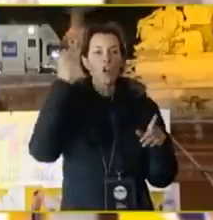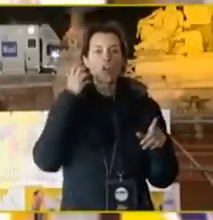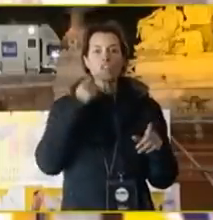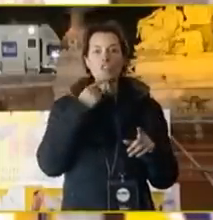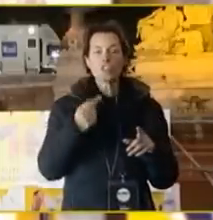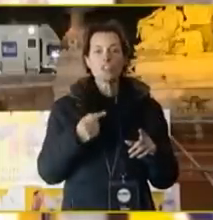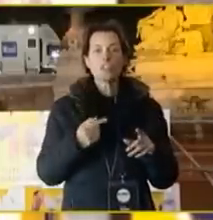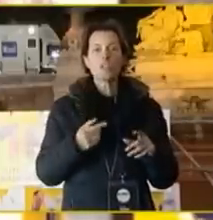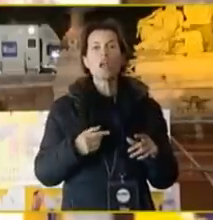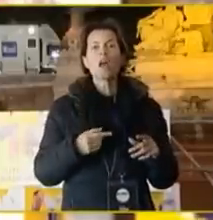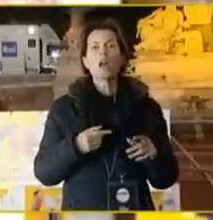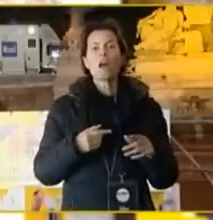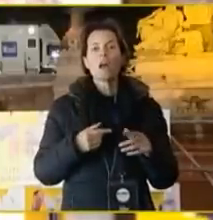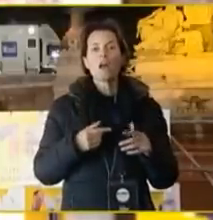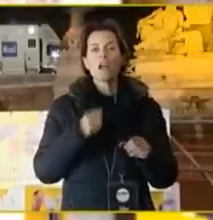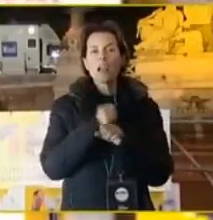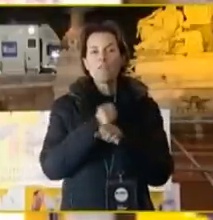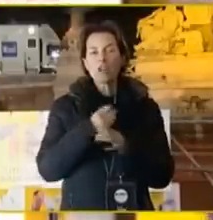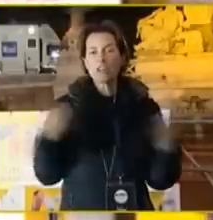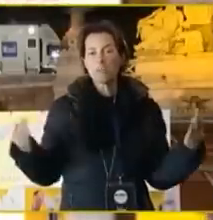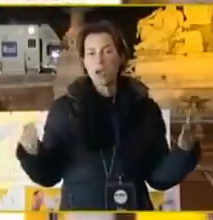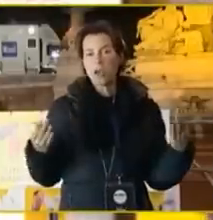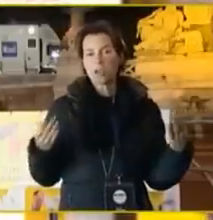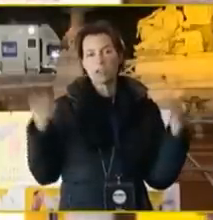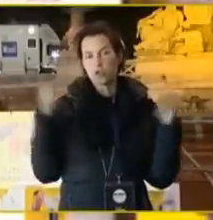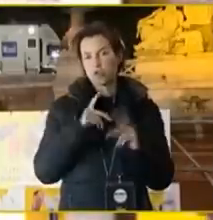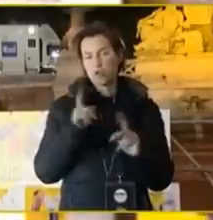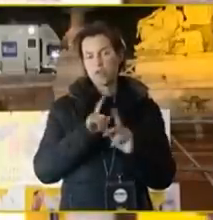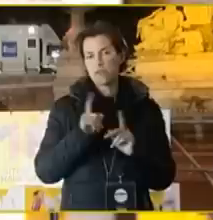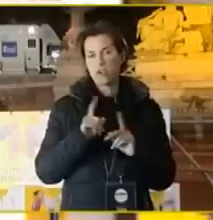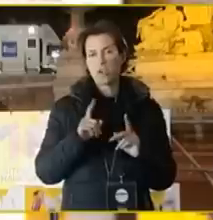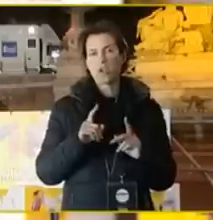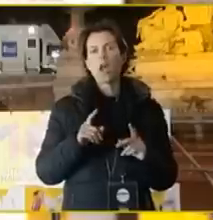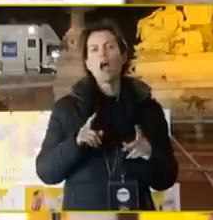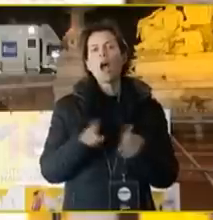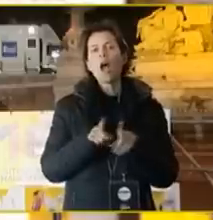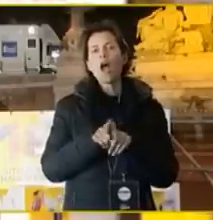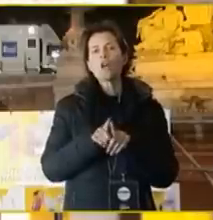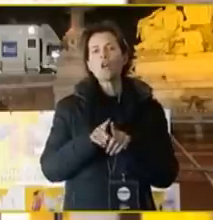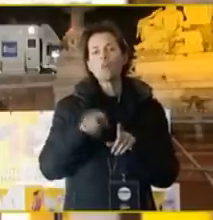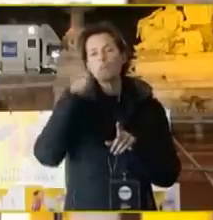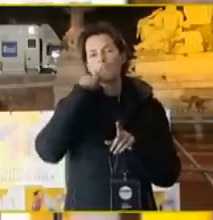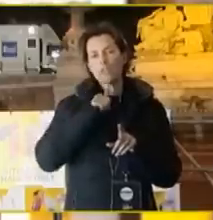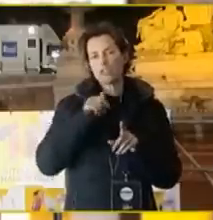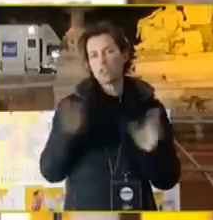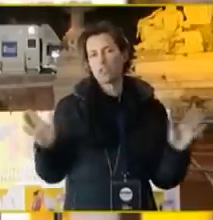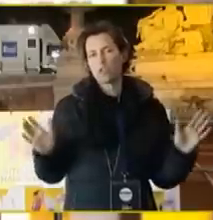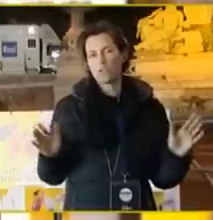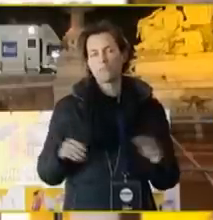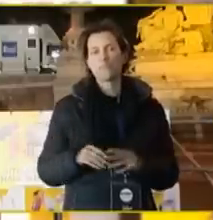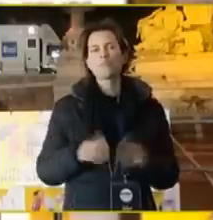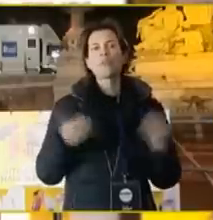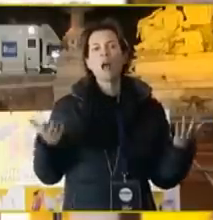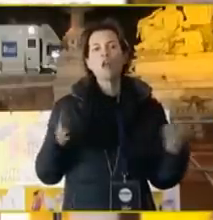grande. È tutto oggi una grande allucinazione. Allora, con noi